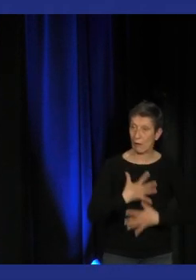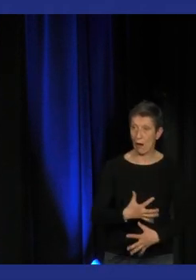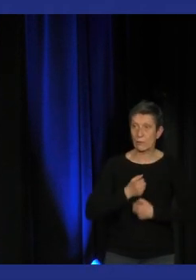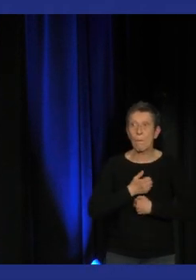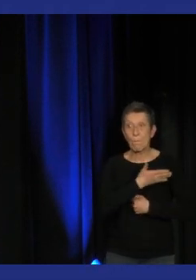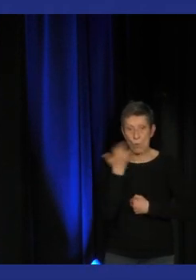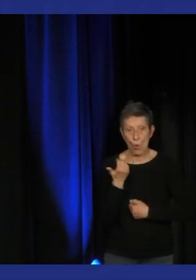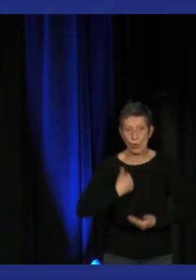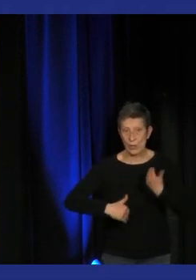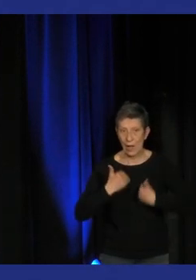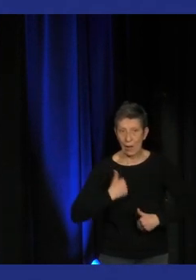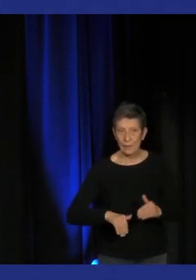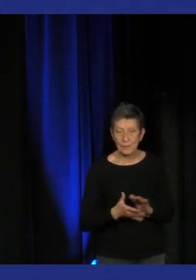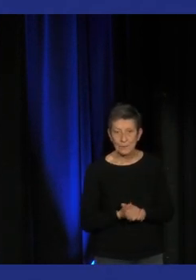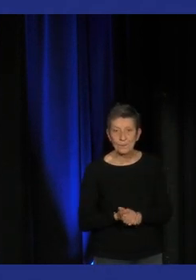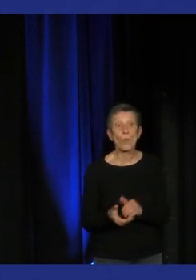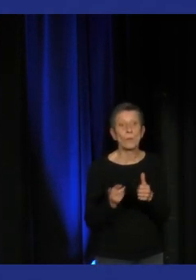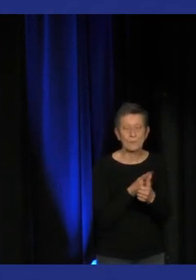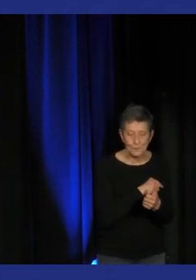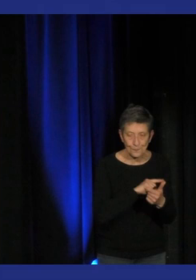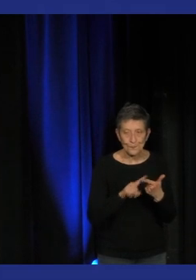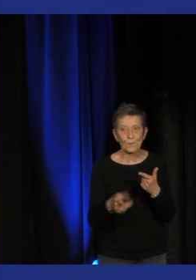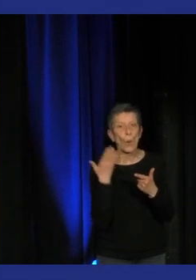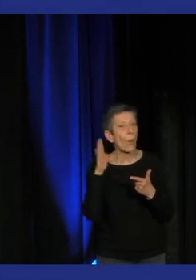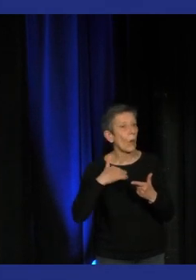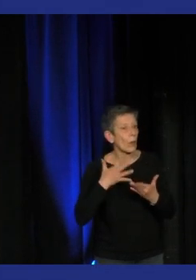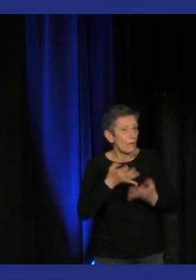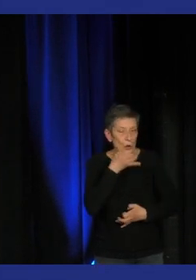des choses comme ça. Puis la deuxième remarque que je voulais faire,